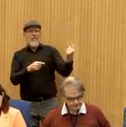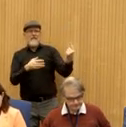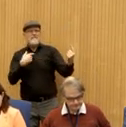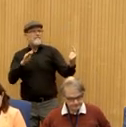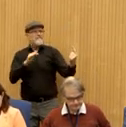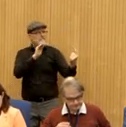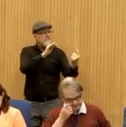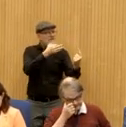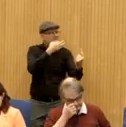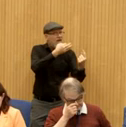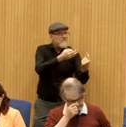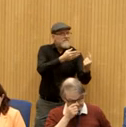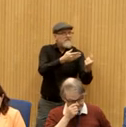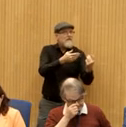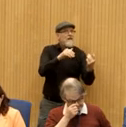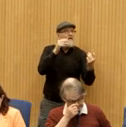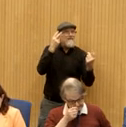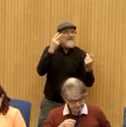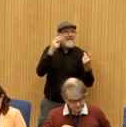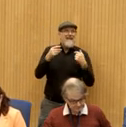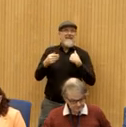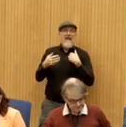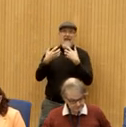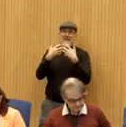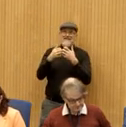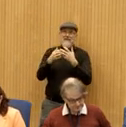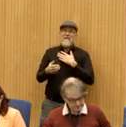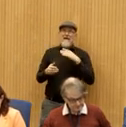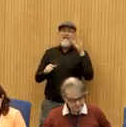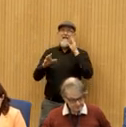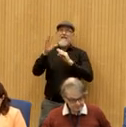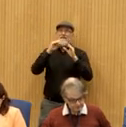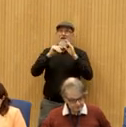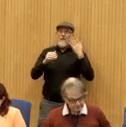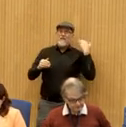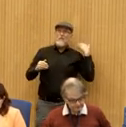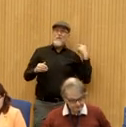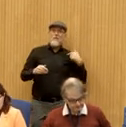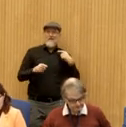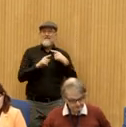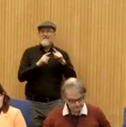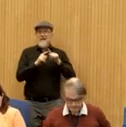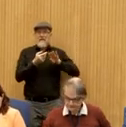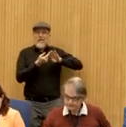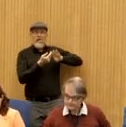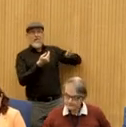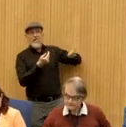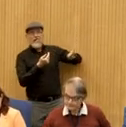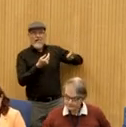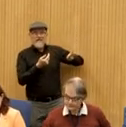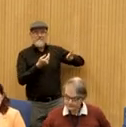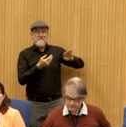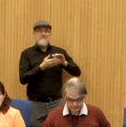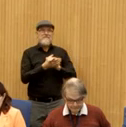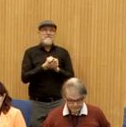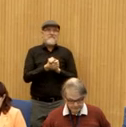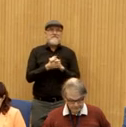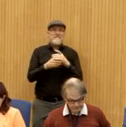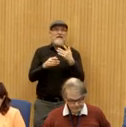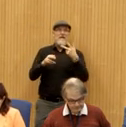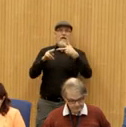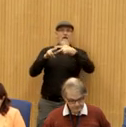eigene Erfahrung erzähle ich dann auch. Zum Beispiel, dass ich in einer Werkstatt für Menschen mit